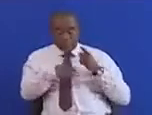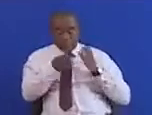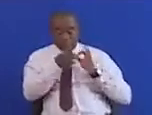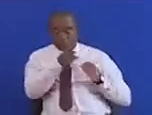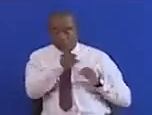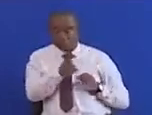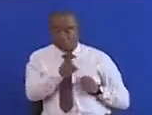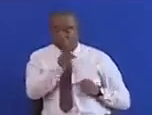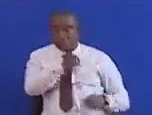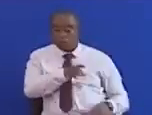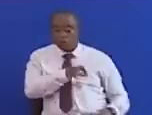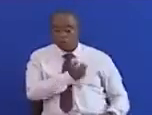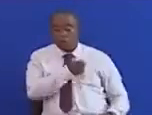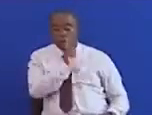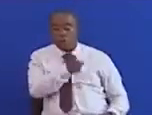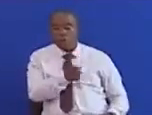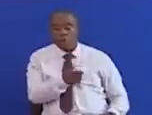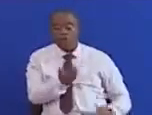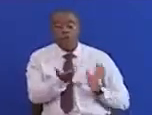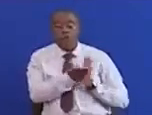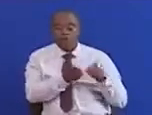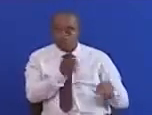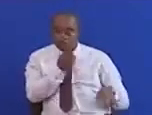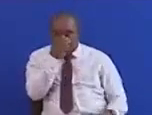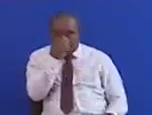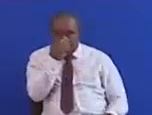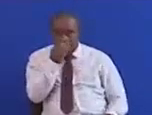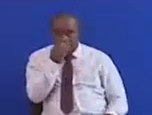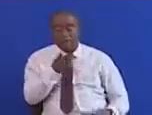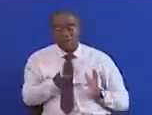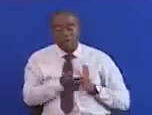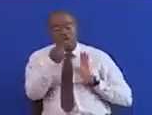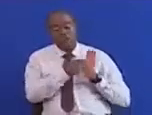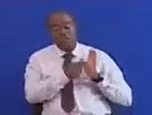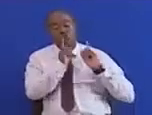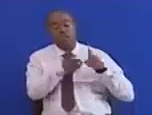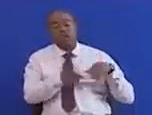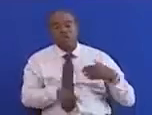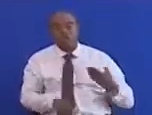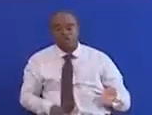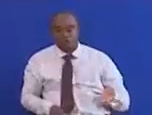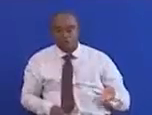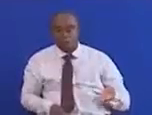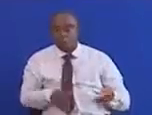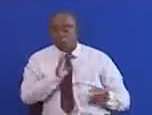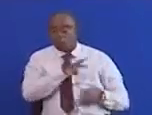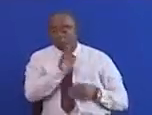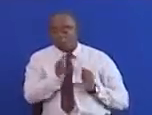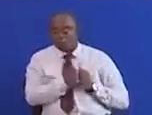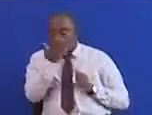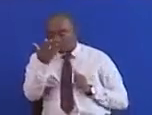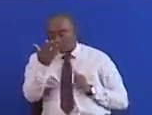wako waliojitolea wakiomba, kama wanakizi vile vigezo vitatu vya mwaka wa kuhitimu